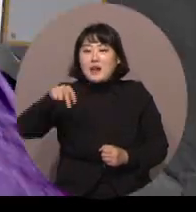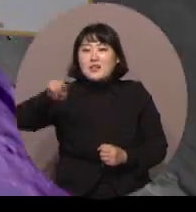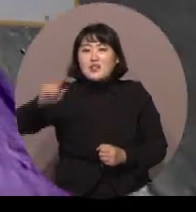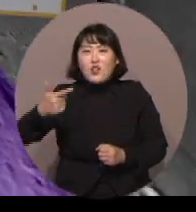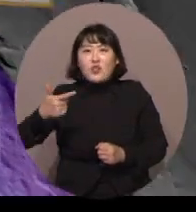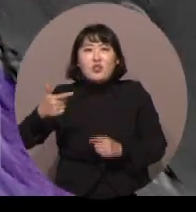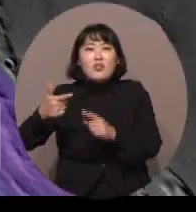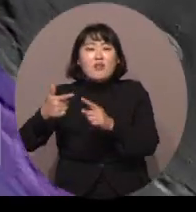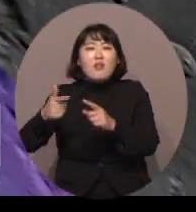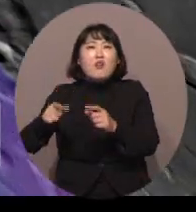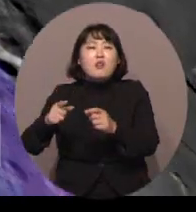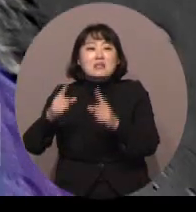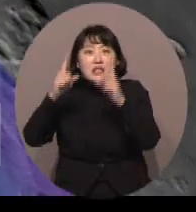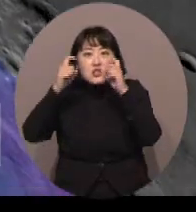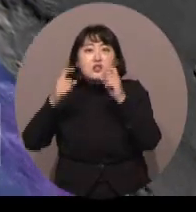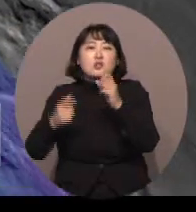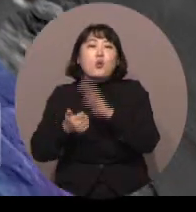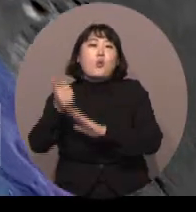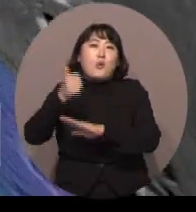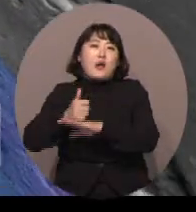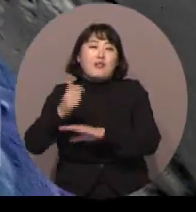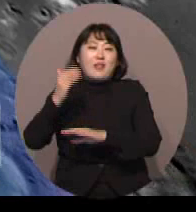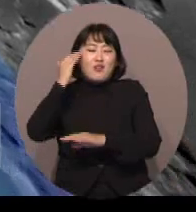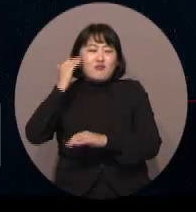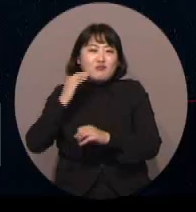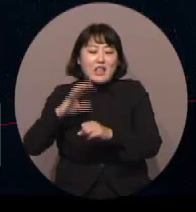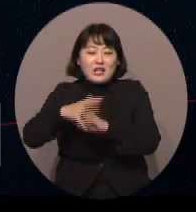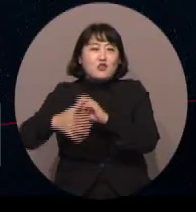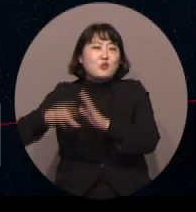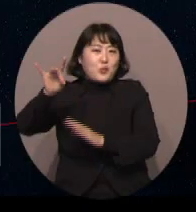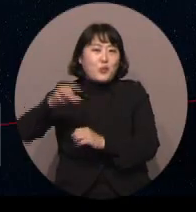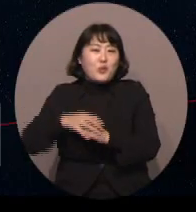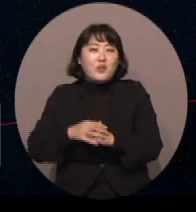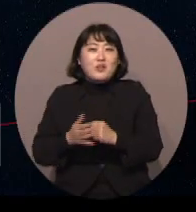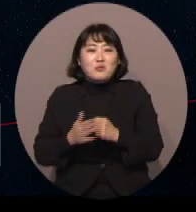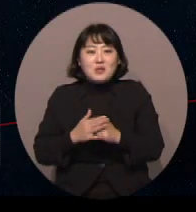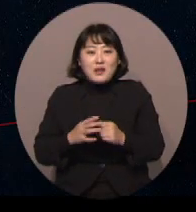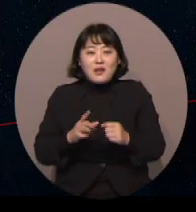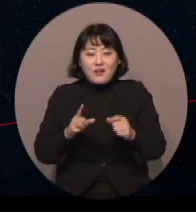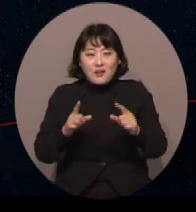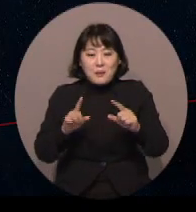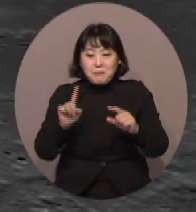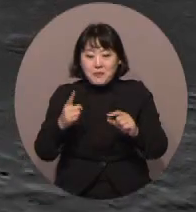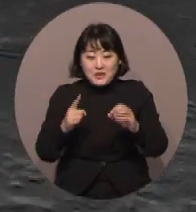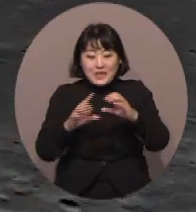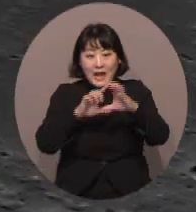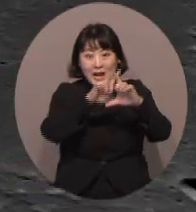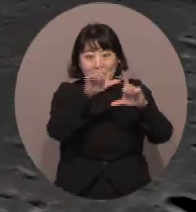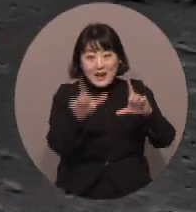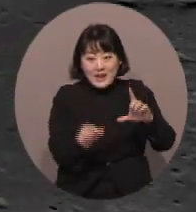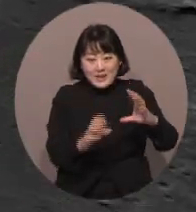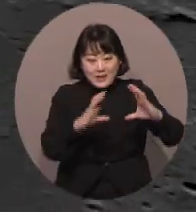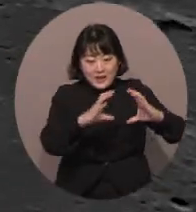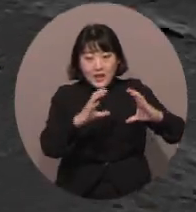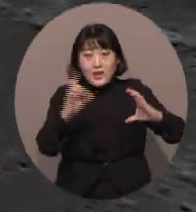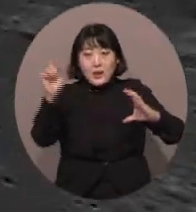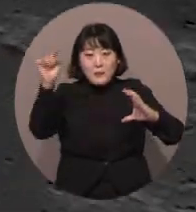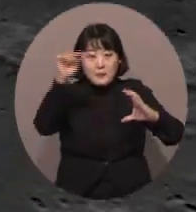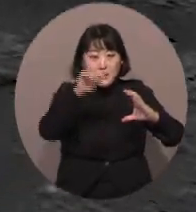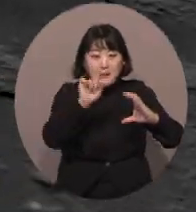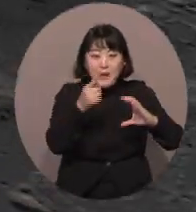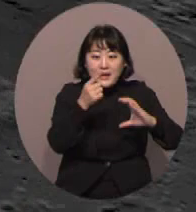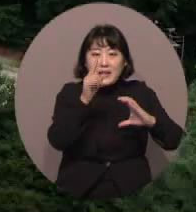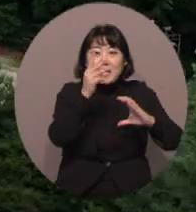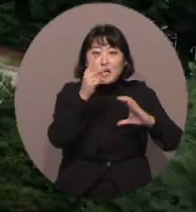앞으로 600만 킬로미터를 항행해 다음 달 말 달 상공 100km 원궤도 진입에 성공하면 우주 인터넷 탑재체를